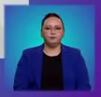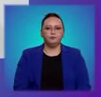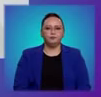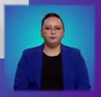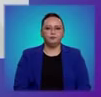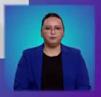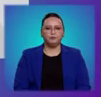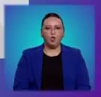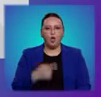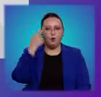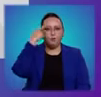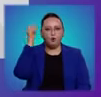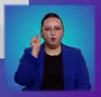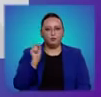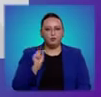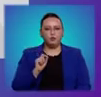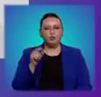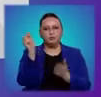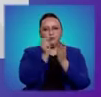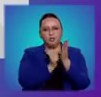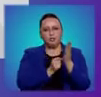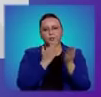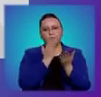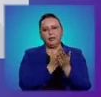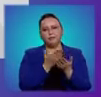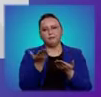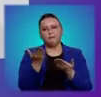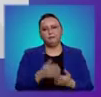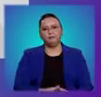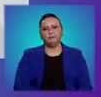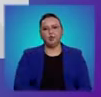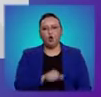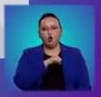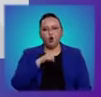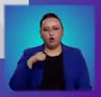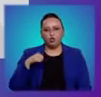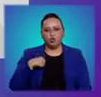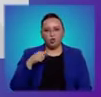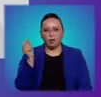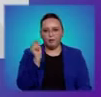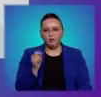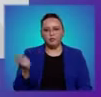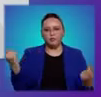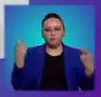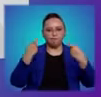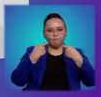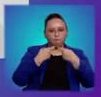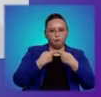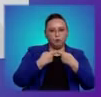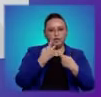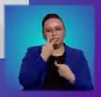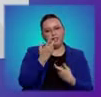ихийг монгол бичигт буулгасан байна. За өөрсдийнхэн буулгасантай багшийнхэн